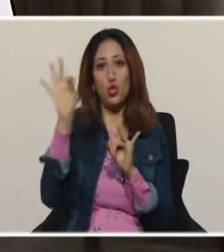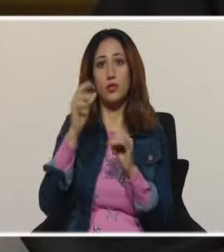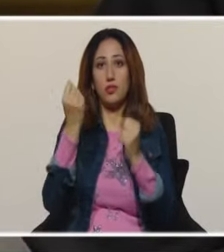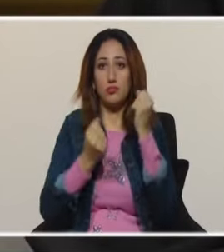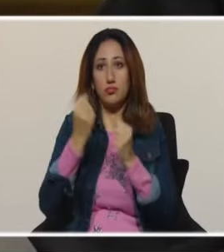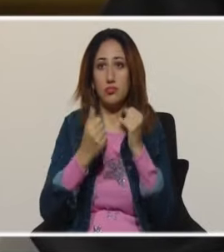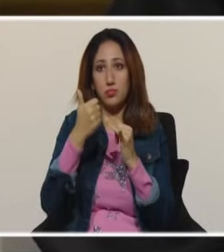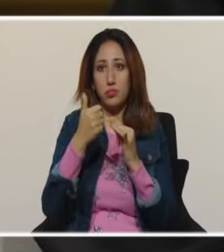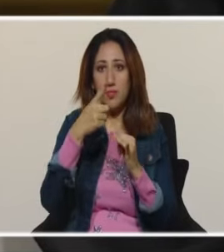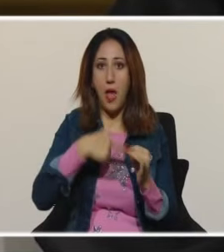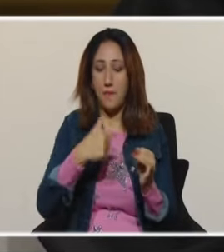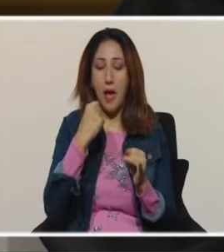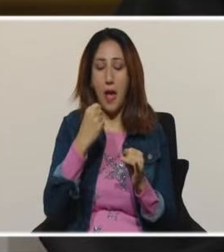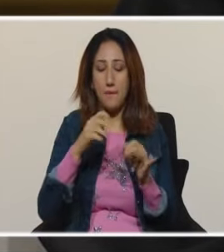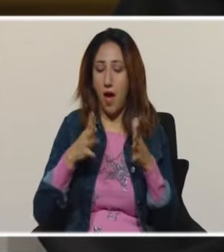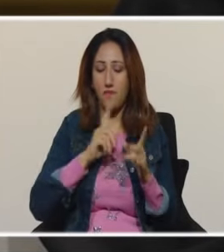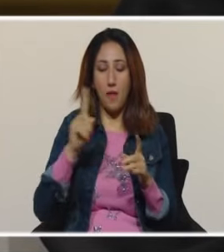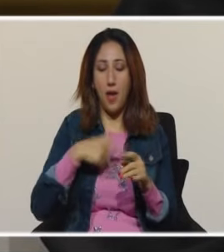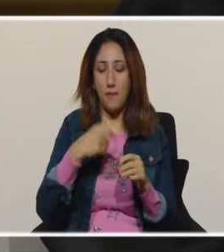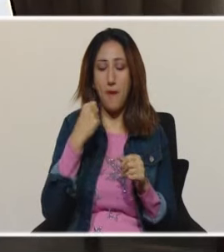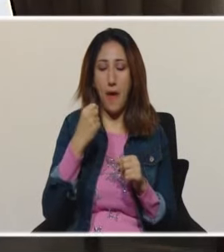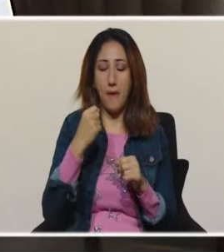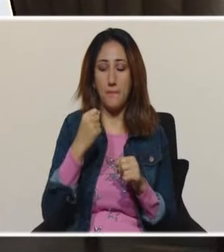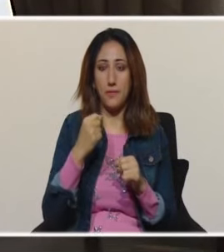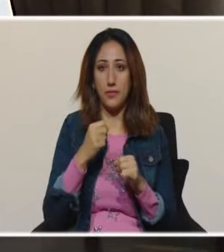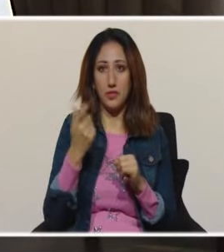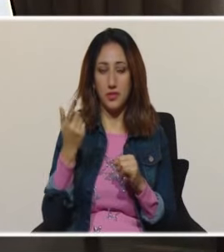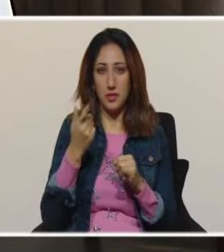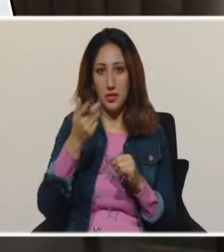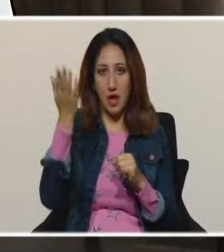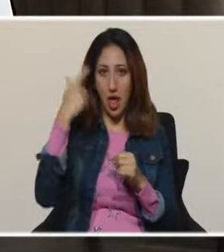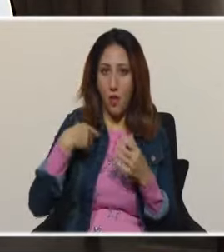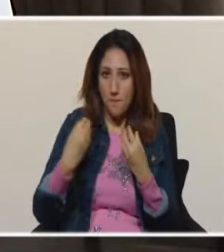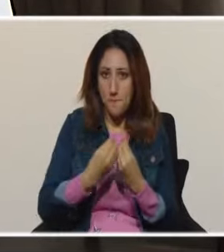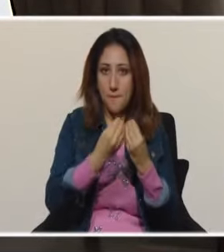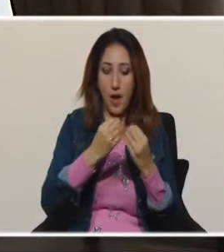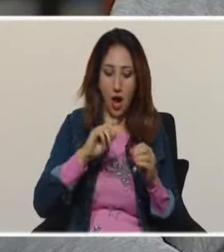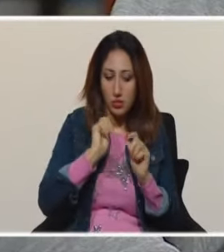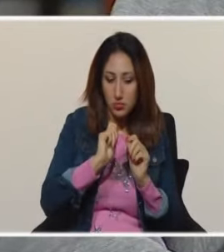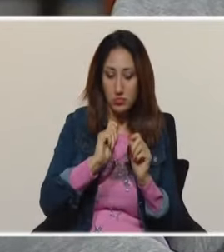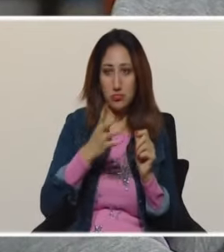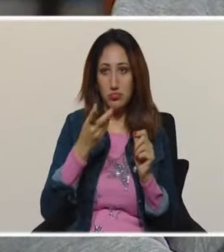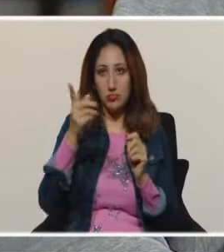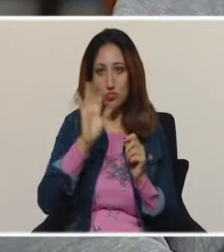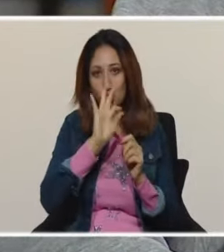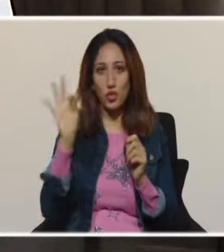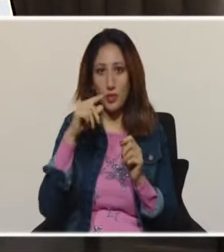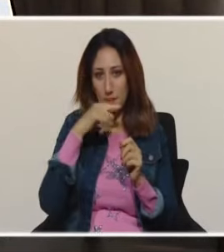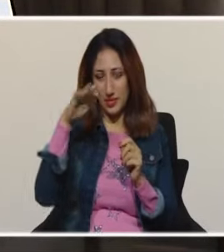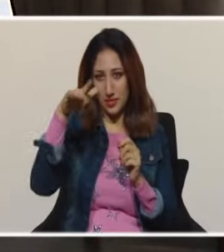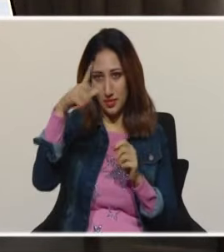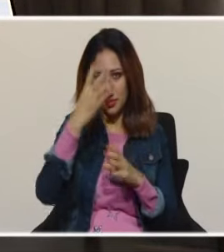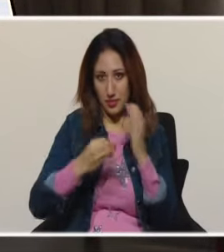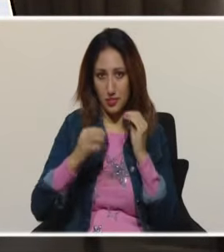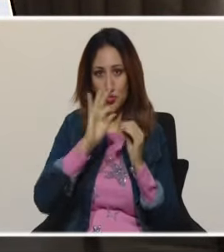حدها جراء شوية، ما بتخافش. وكانت بتطلع معي في صنعتي برضه، كانت بتشتغل معايا قبل الحادث برضه. تشتغل برضه، عندها خلفية عن